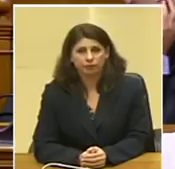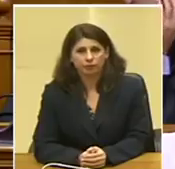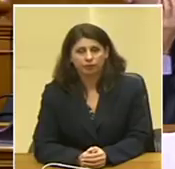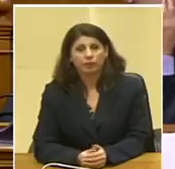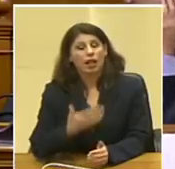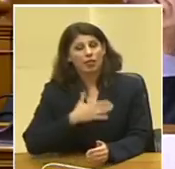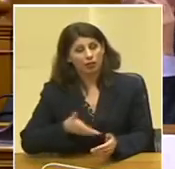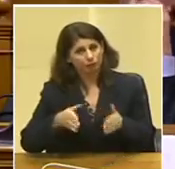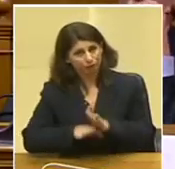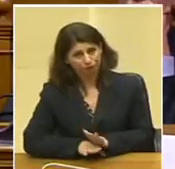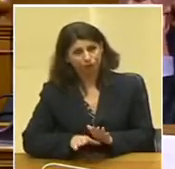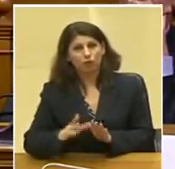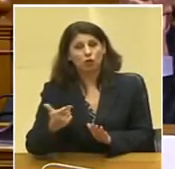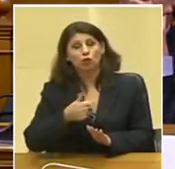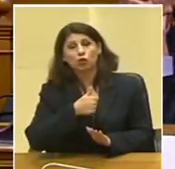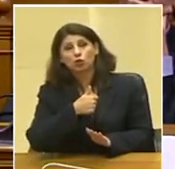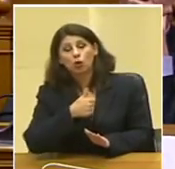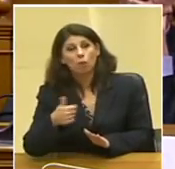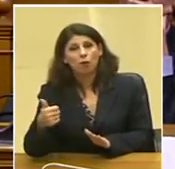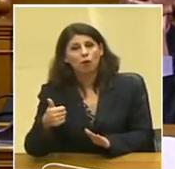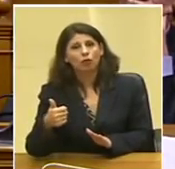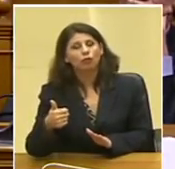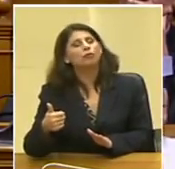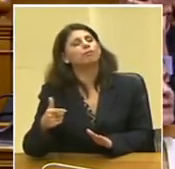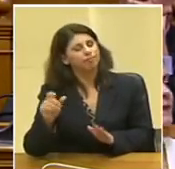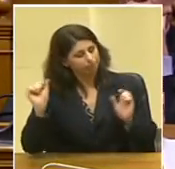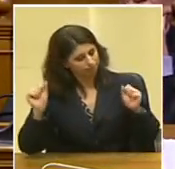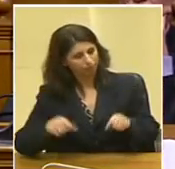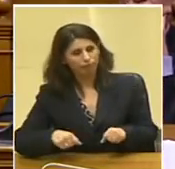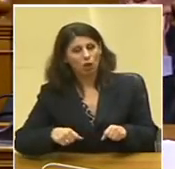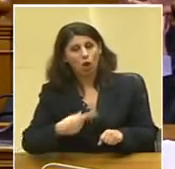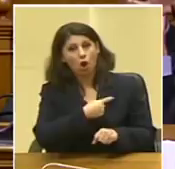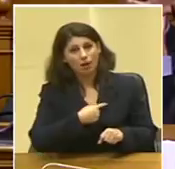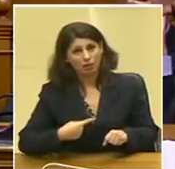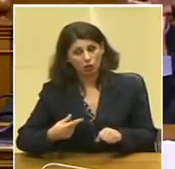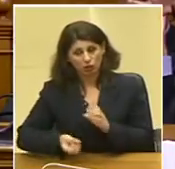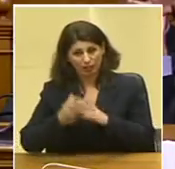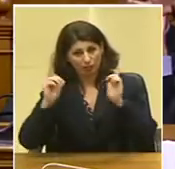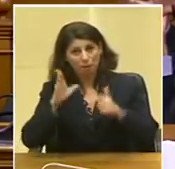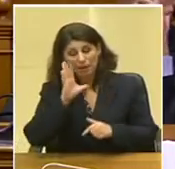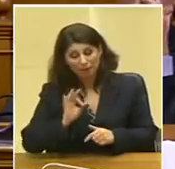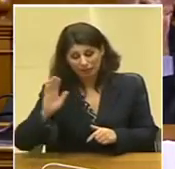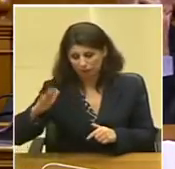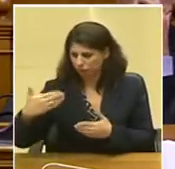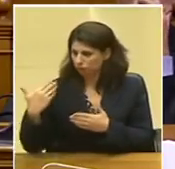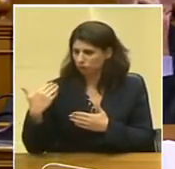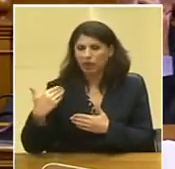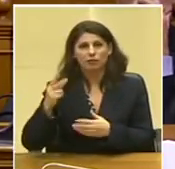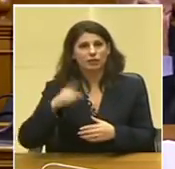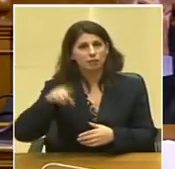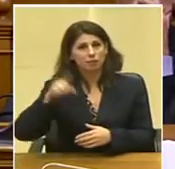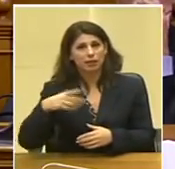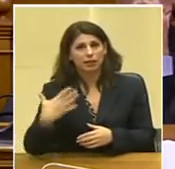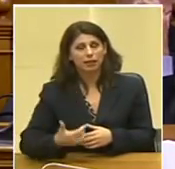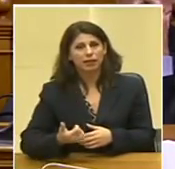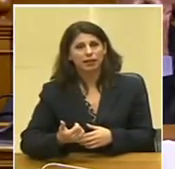Θέλω να κλείσω όμως στο μόνο στο οποίο έπεσε μέσα ο αρχηγός της αντιπολίτευσης είναι ότι πράγματι τις τελευταίες μέρες είχα ένα πρόβλημα με τις φωνητικές